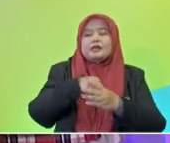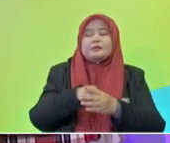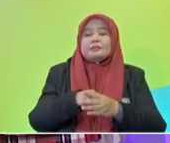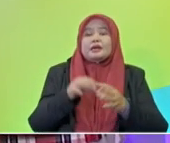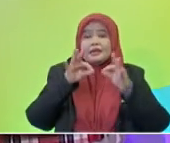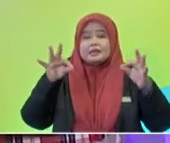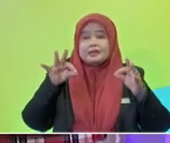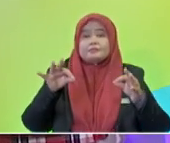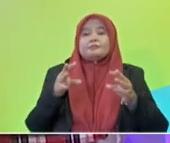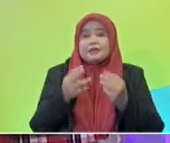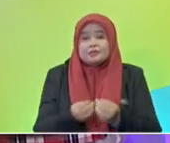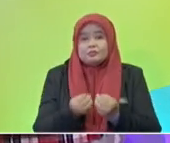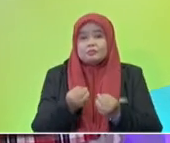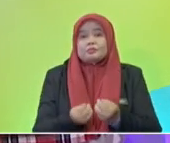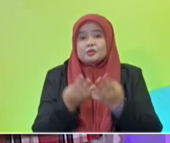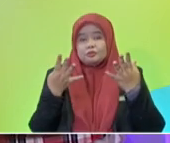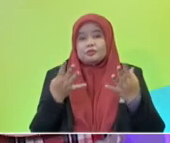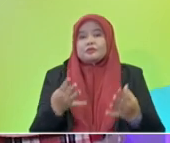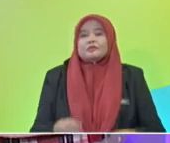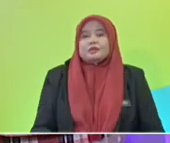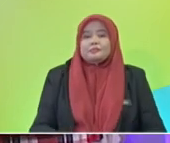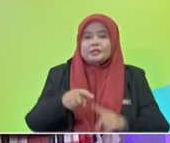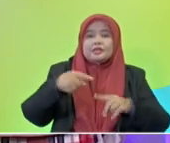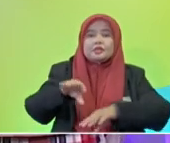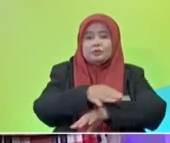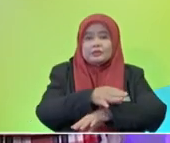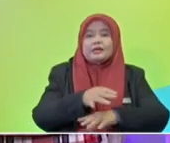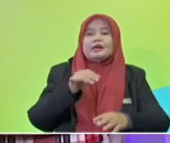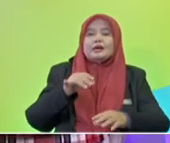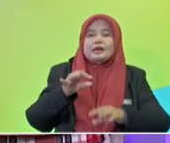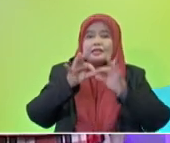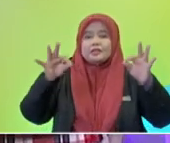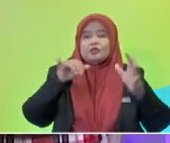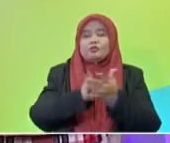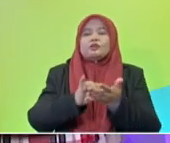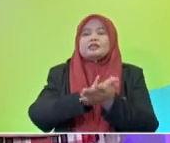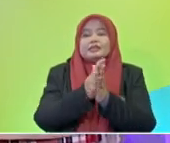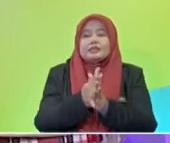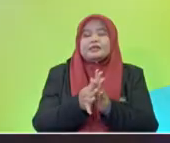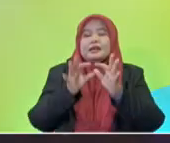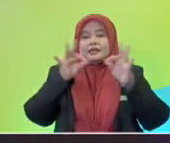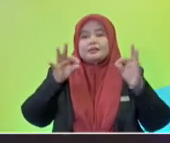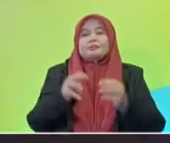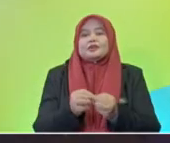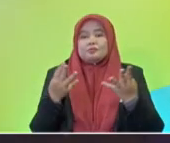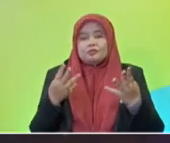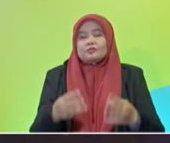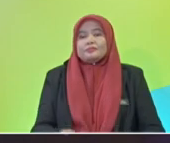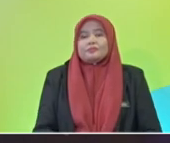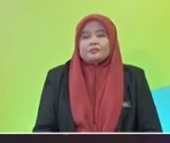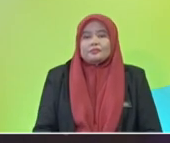bila kita dah guna maksudnya ayat itu telah menjadi ayat majmuk contohnya di sini peralatan ini disediakan untuk mengutip bahan buangan ayat